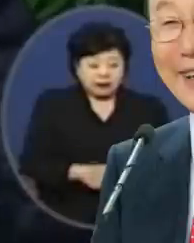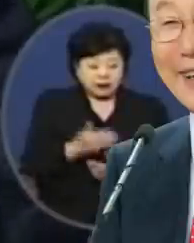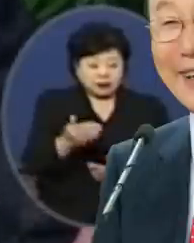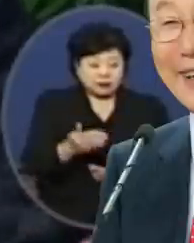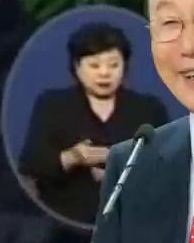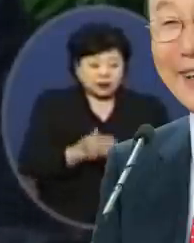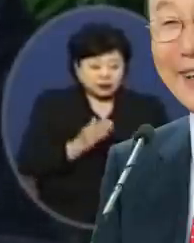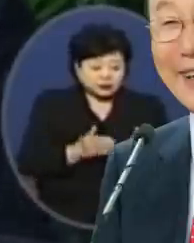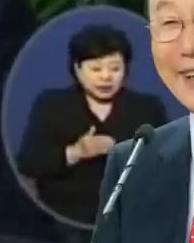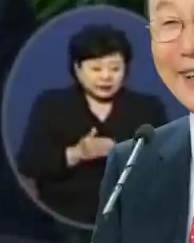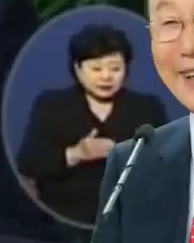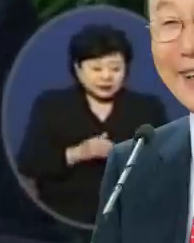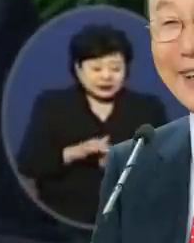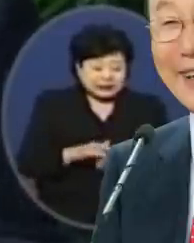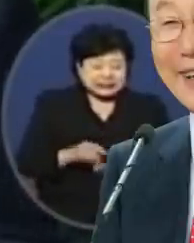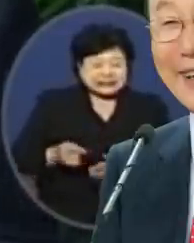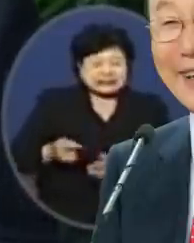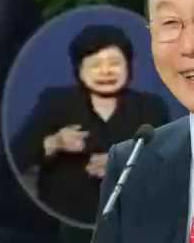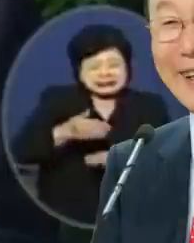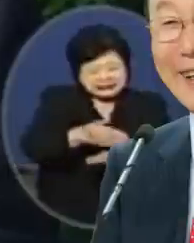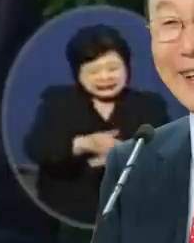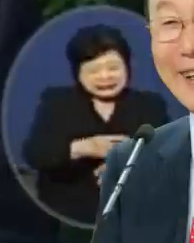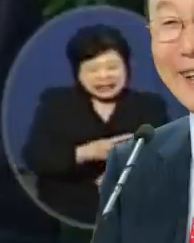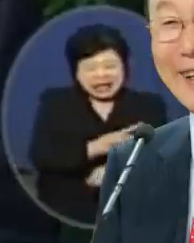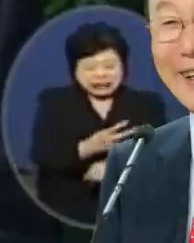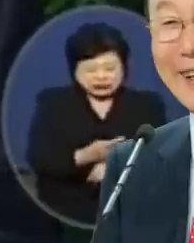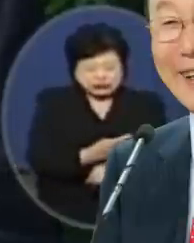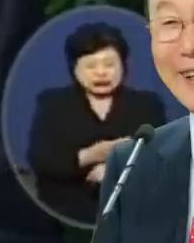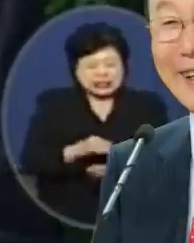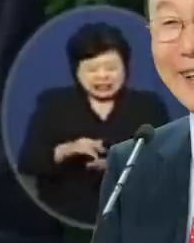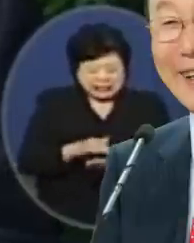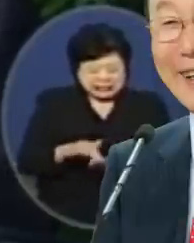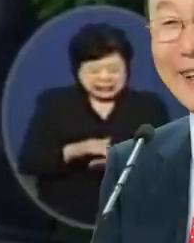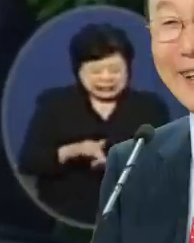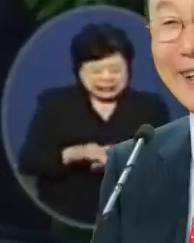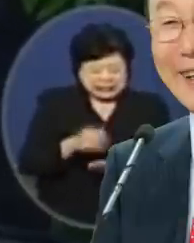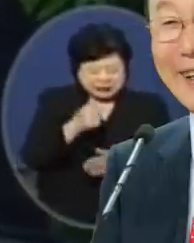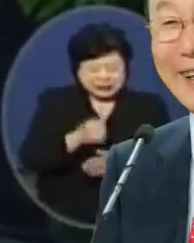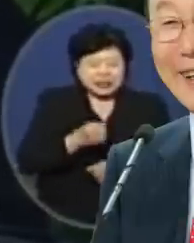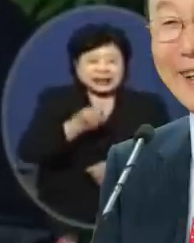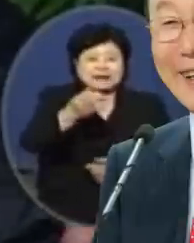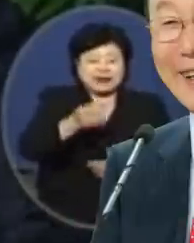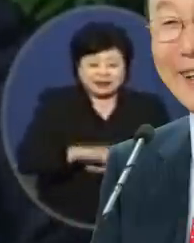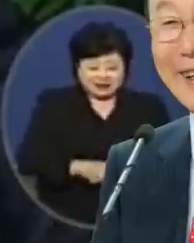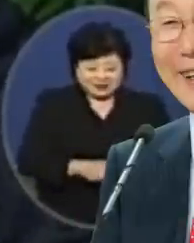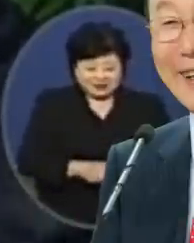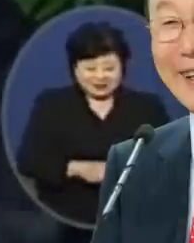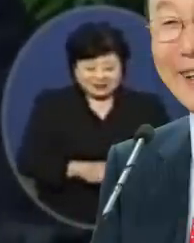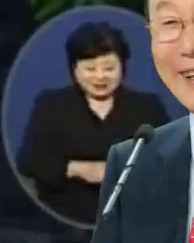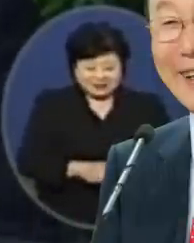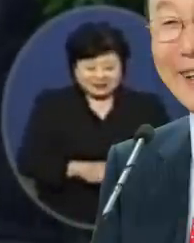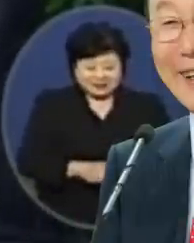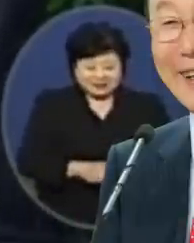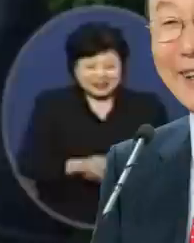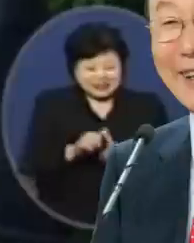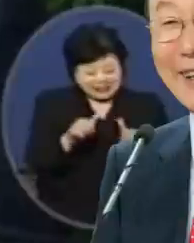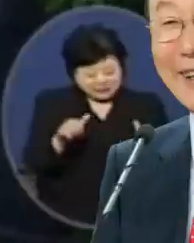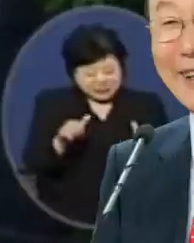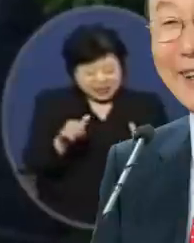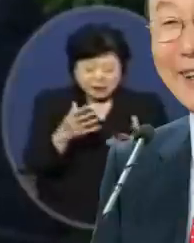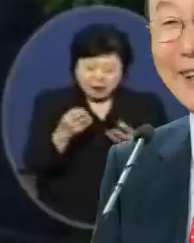여러분들께 부탁하면 여러분 한 2시간 후에나 대답을 가져올 겁니다. 수를 보니까